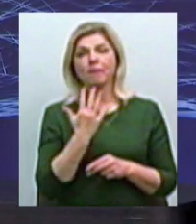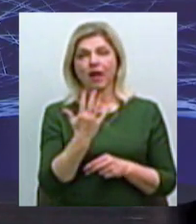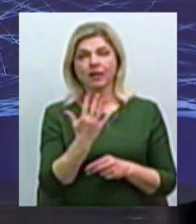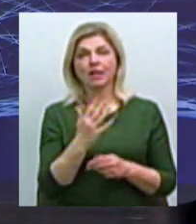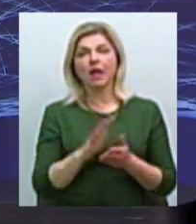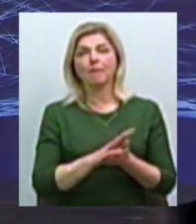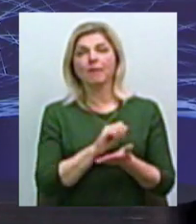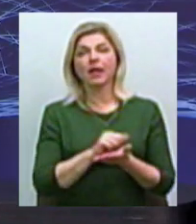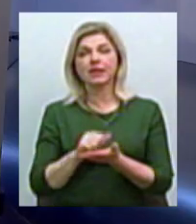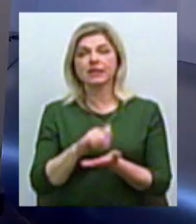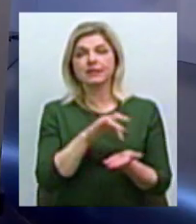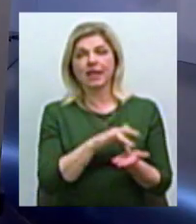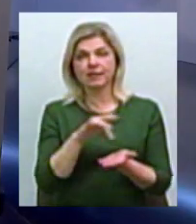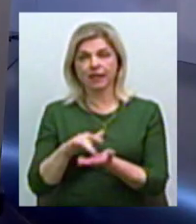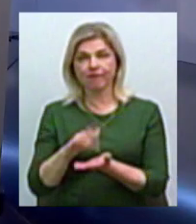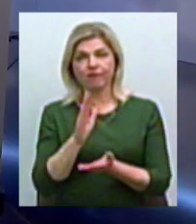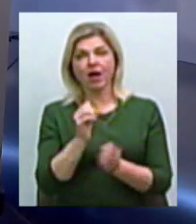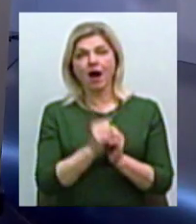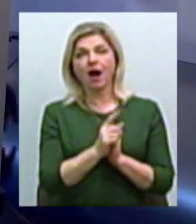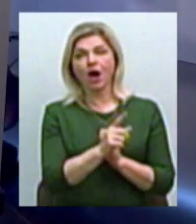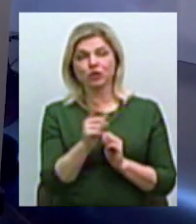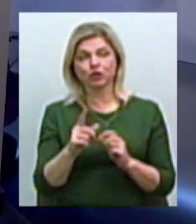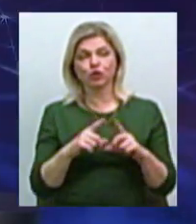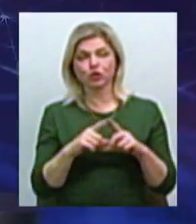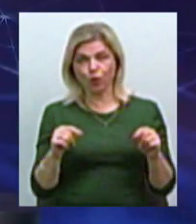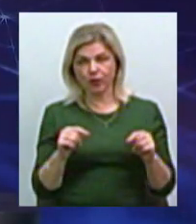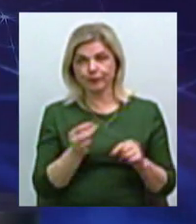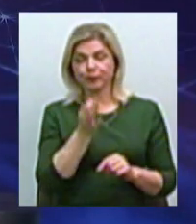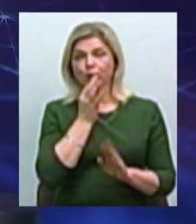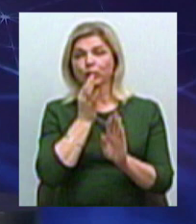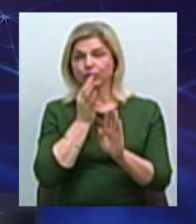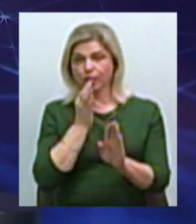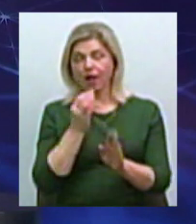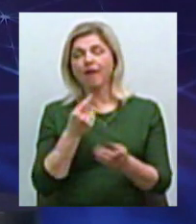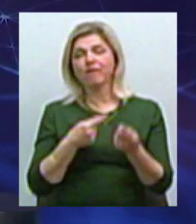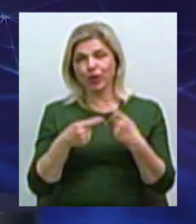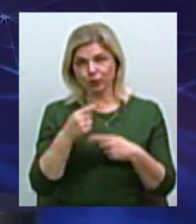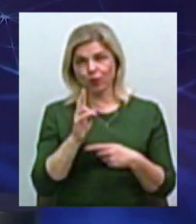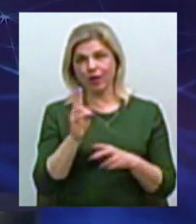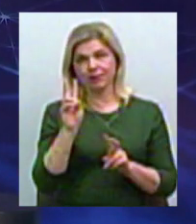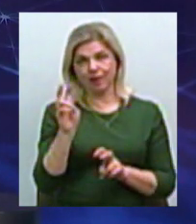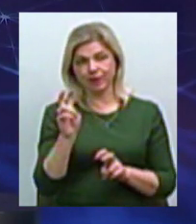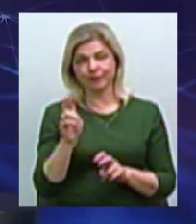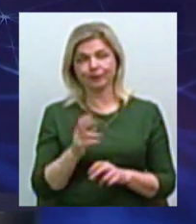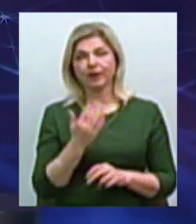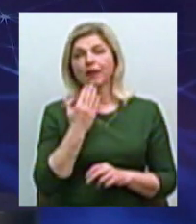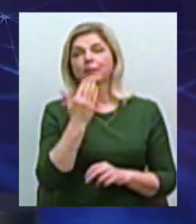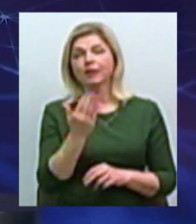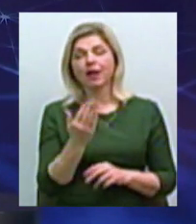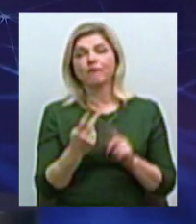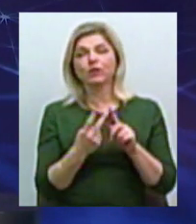кожній школі. До цього ми повернемось трохи пізніше. Олена, до вас запитання. Яка головна концепція